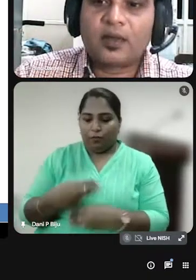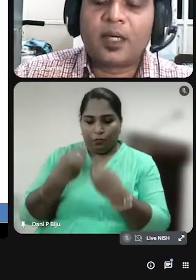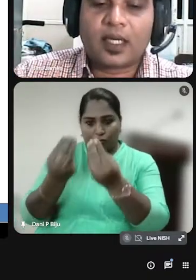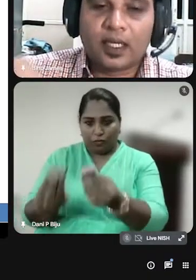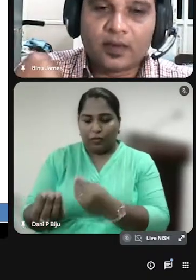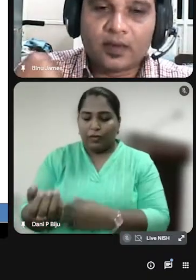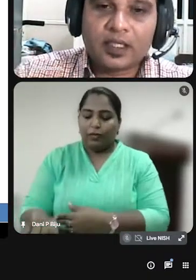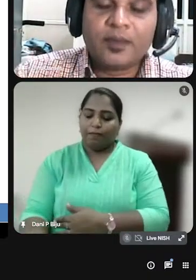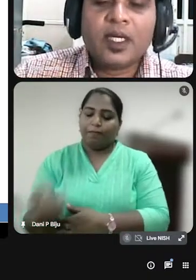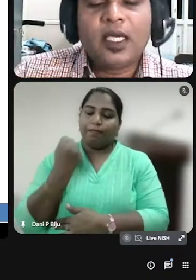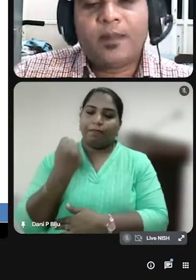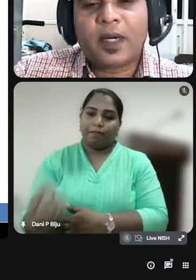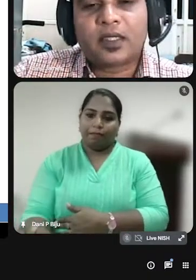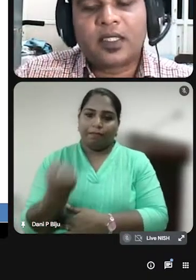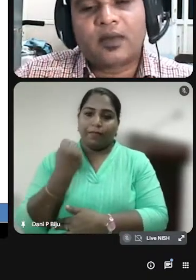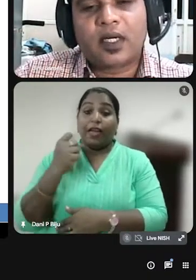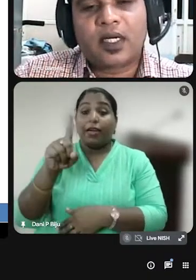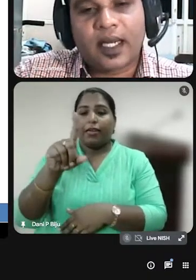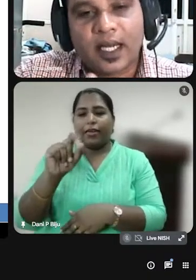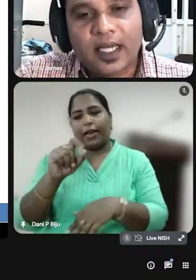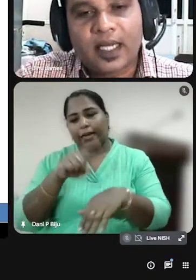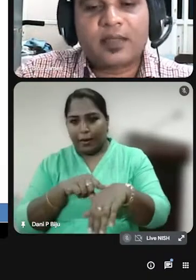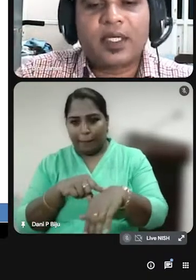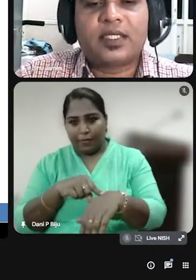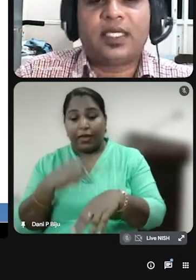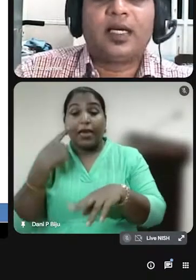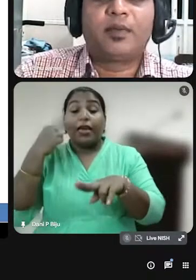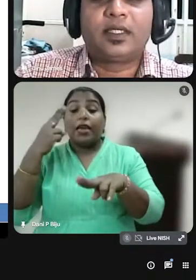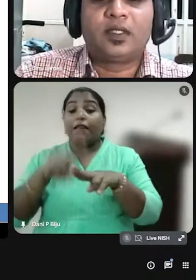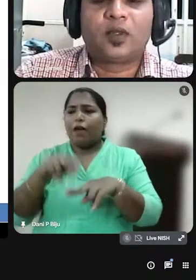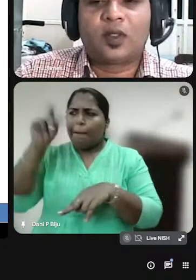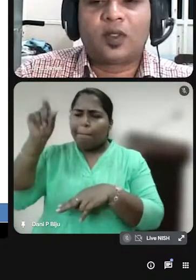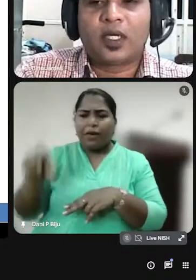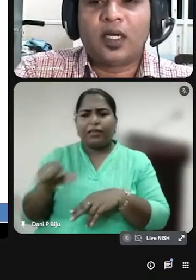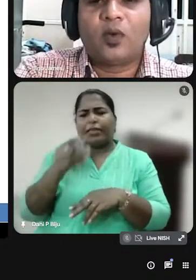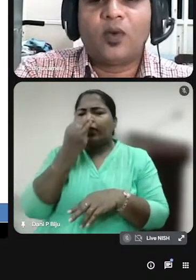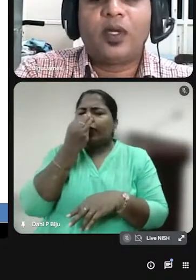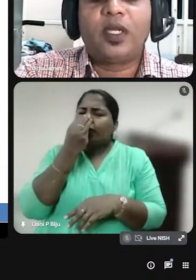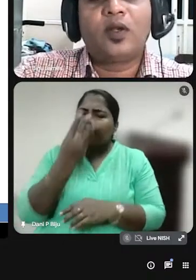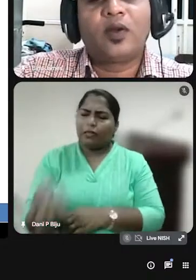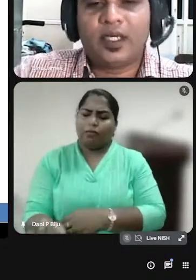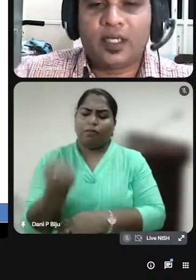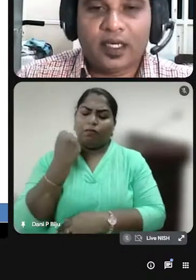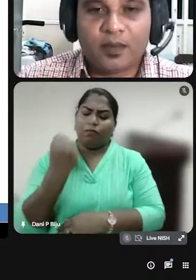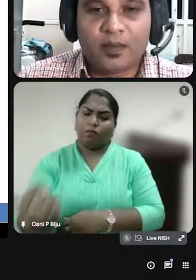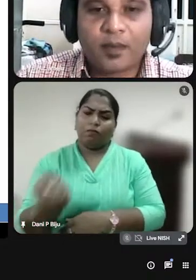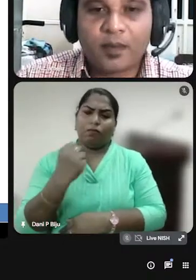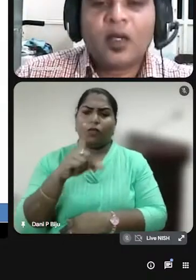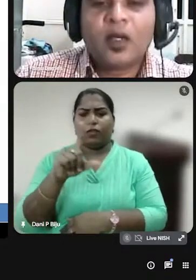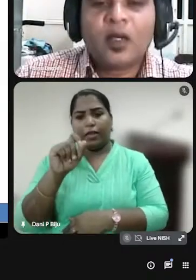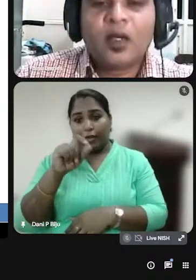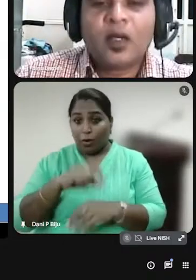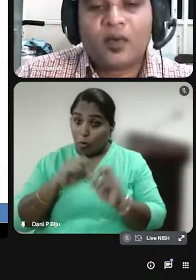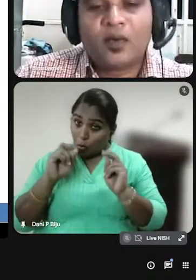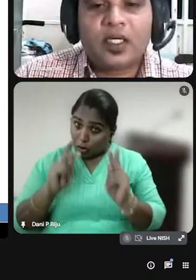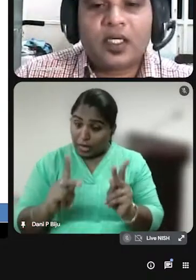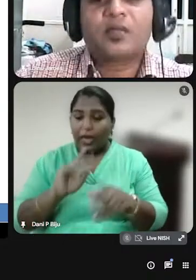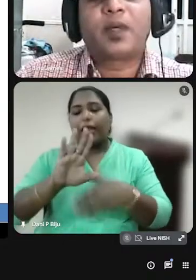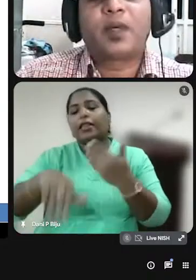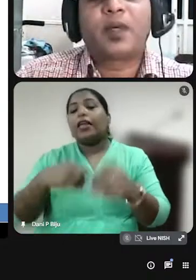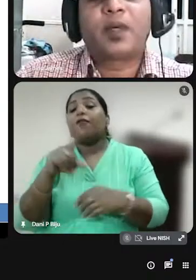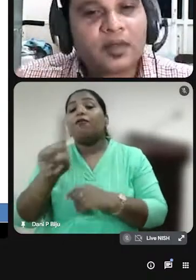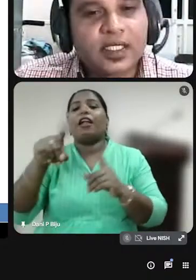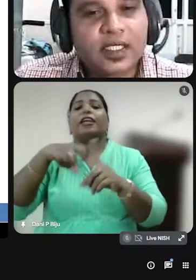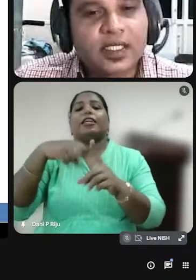10 തവണ മറക്കുന്നു. ഈ 10 തവണ അനായാസമായി ചെയ്യാൻ പറ്റുന്നുണ്ടെന്നുണ്ടെങ്കിൽ 1 കിലോ വെയിറ്റിലേക്ക് പോകും. 1 കിലോ വെയിറ്റ്